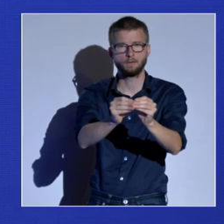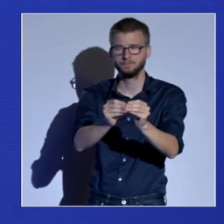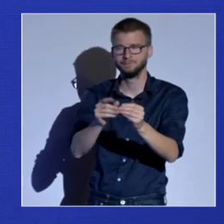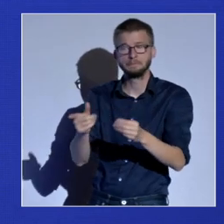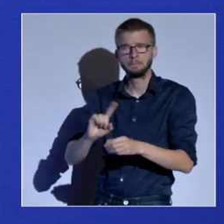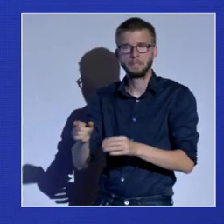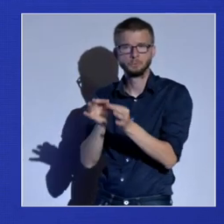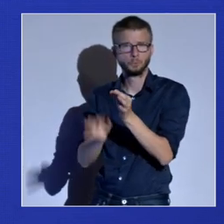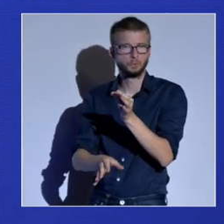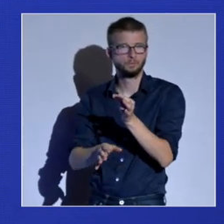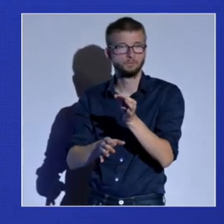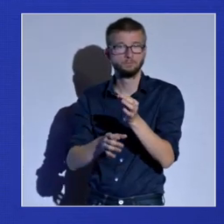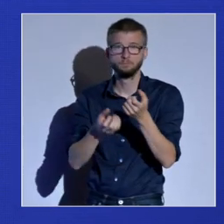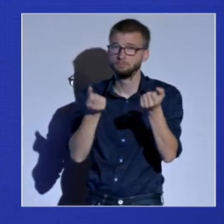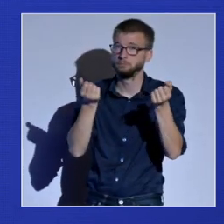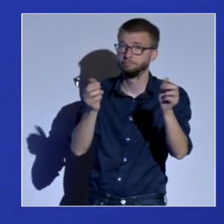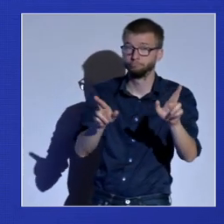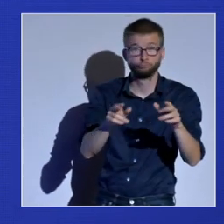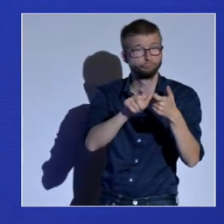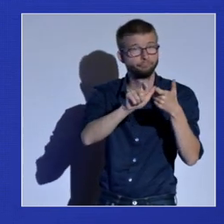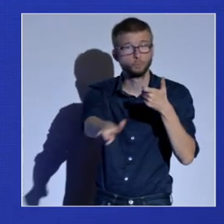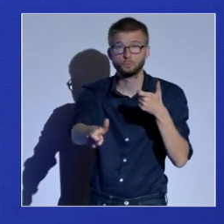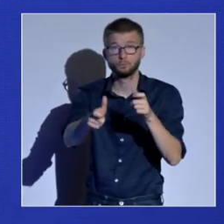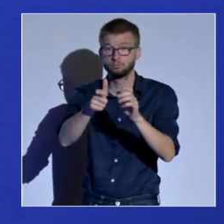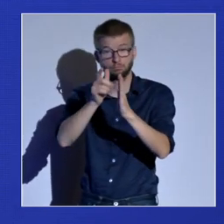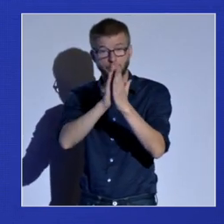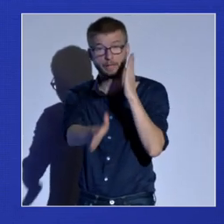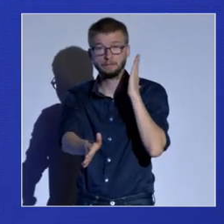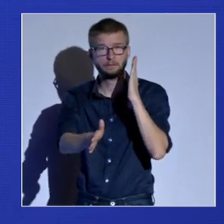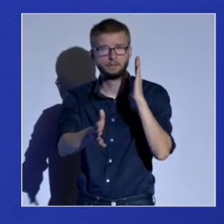que ça ait des conséquences directes dramatique